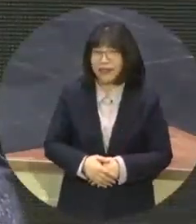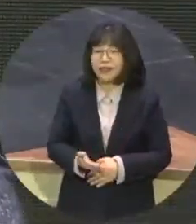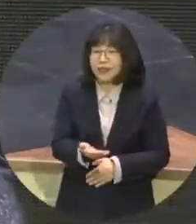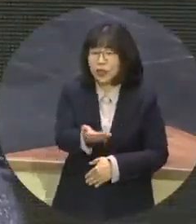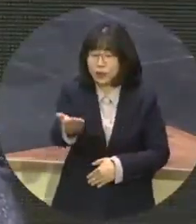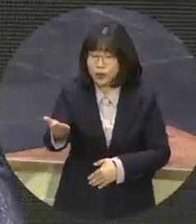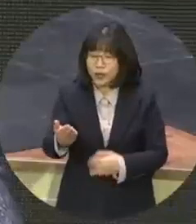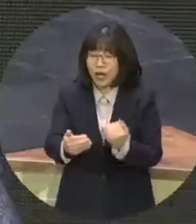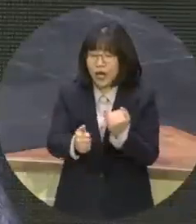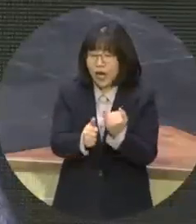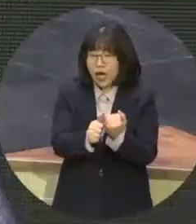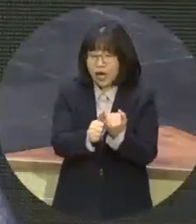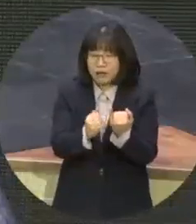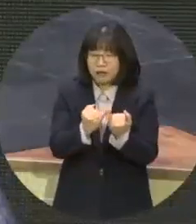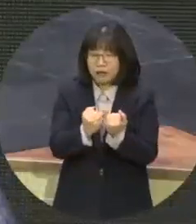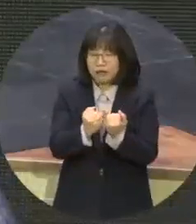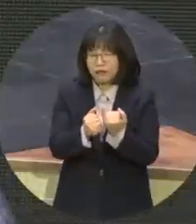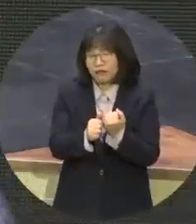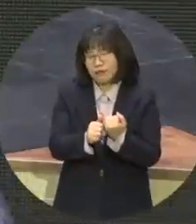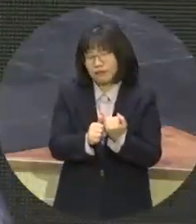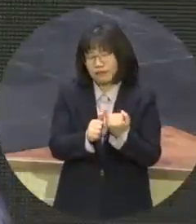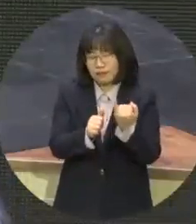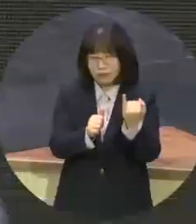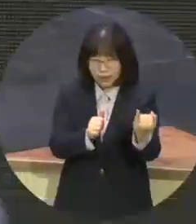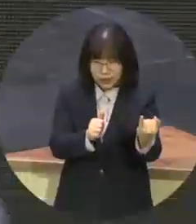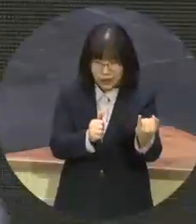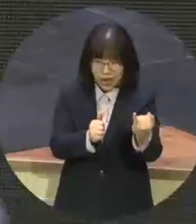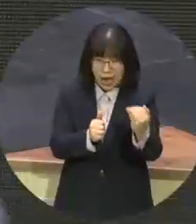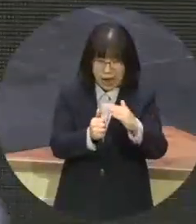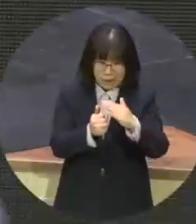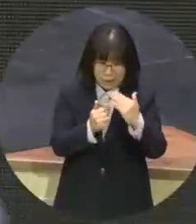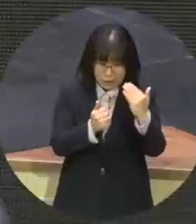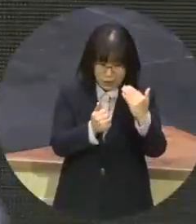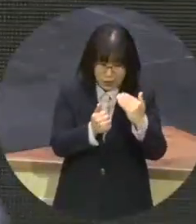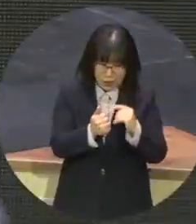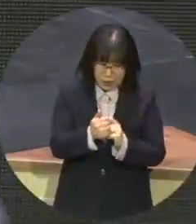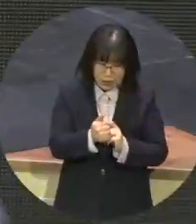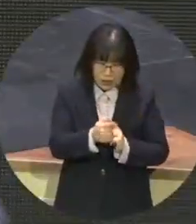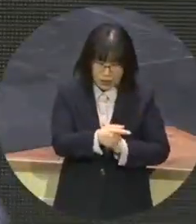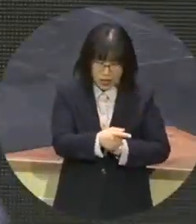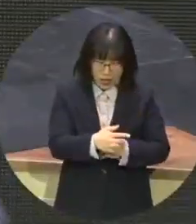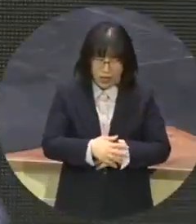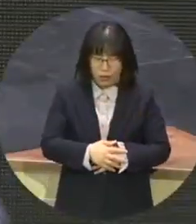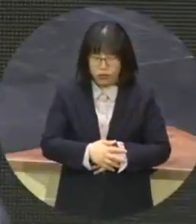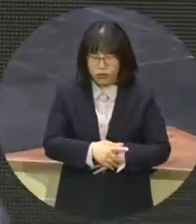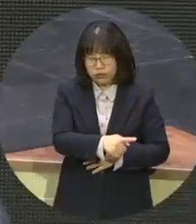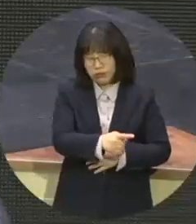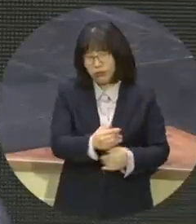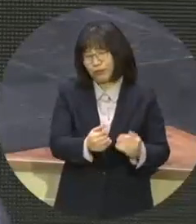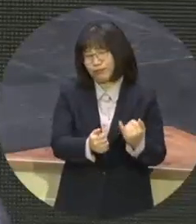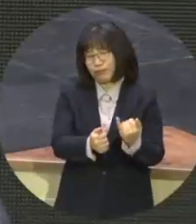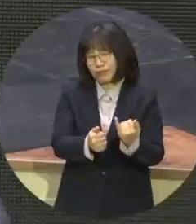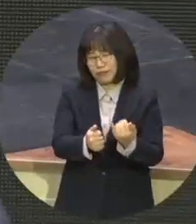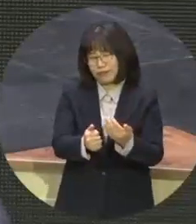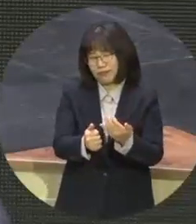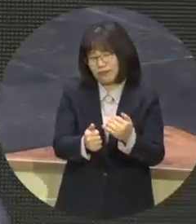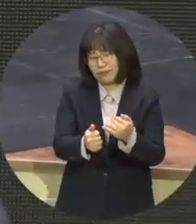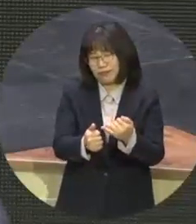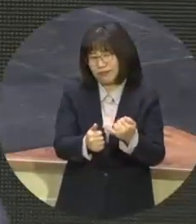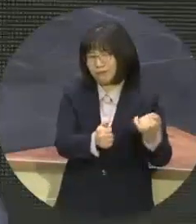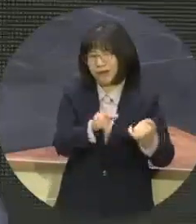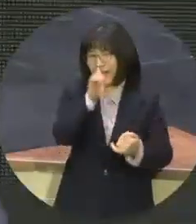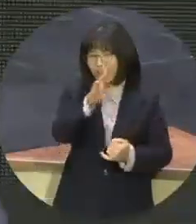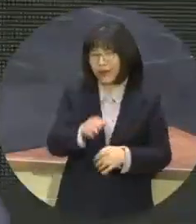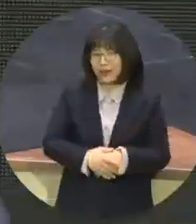여러분이요 중요한 직분 맡은 분들은요 내가 말 딱 들어 말해 아 마누라 말 듣고 저러구나 나는 다 알고 있어 모른